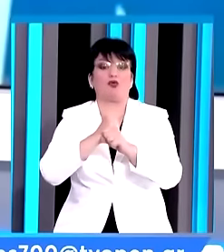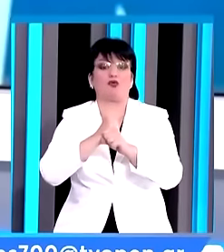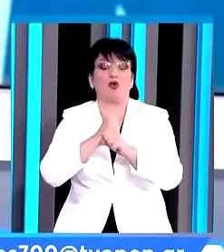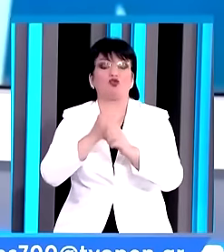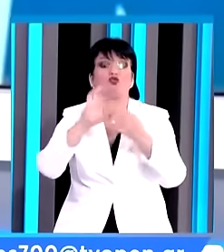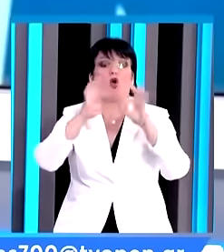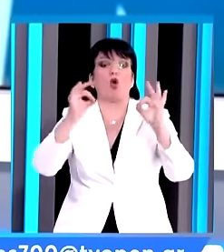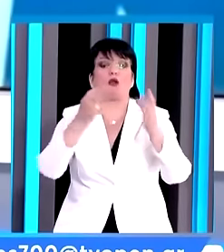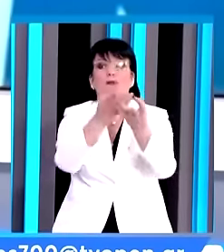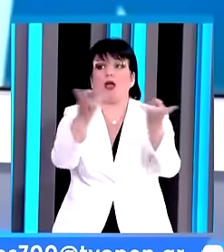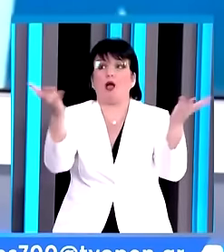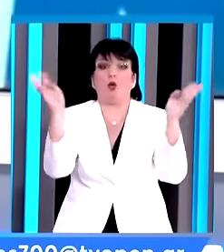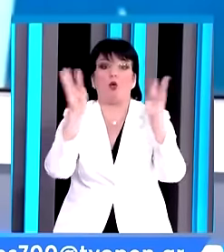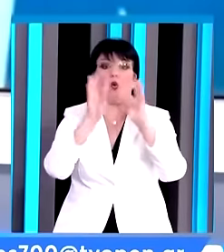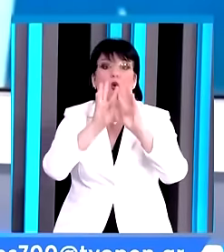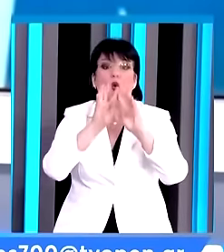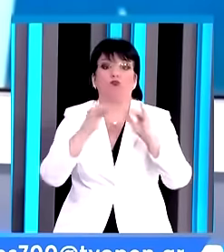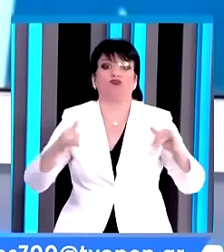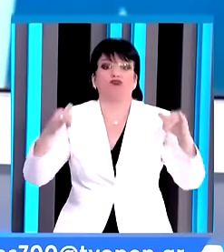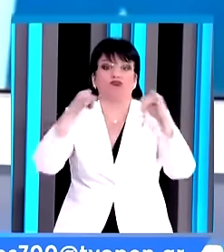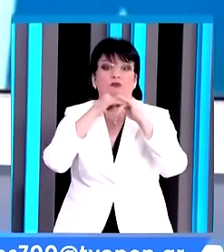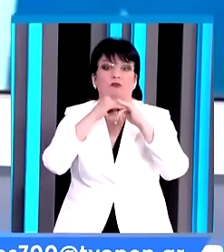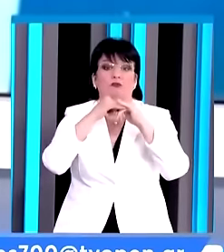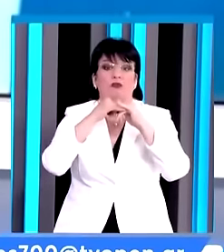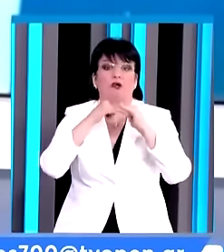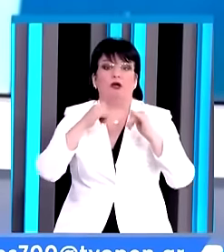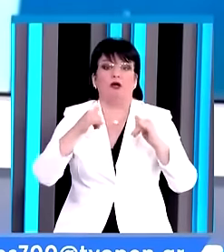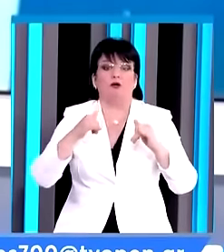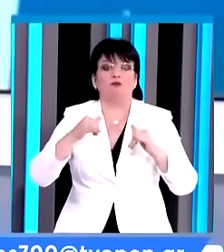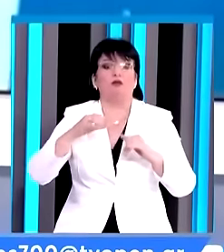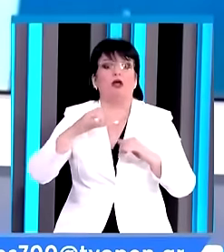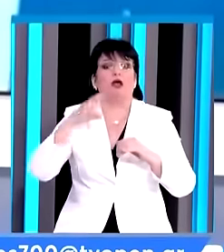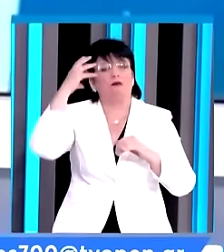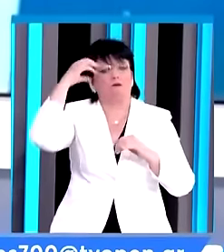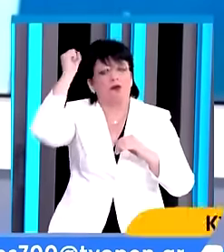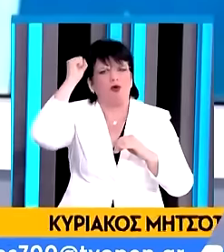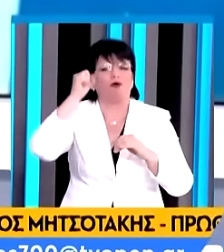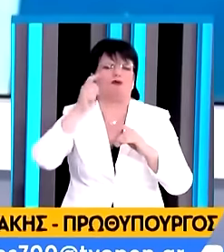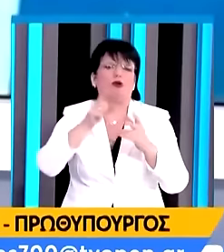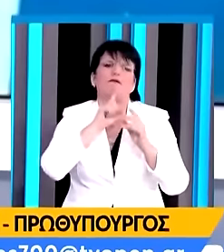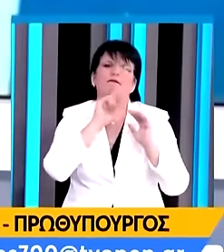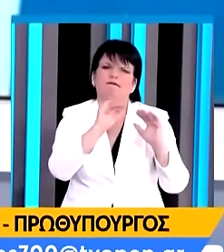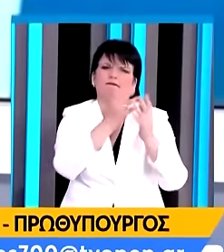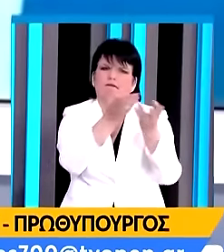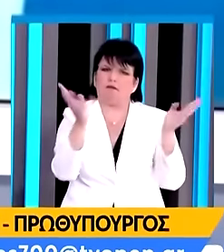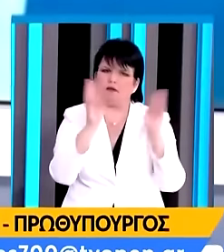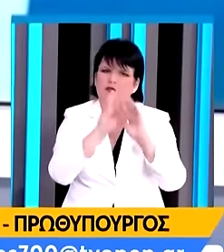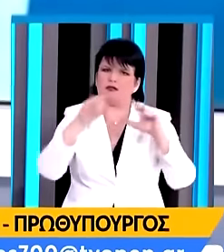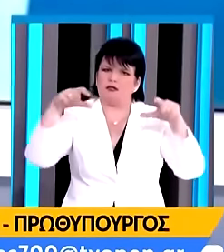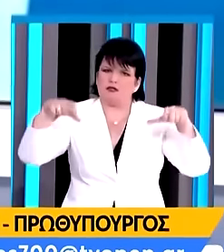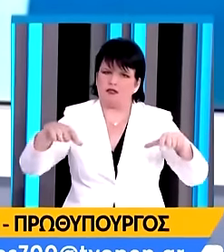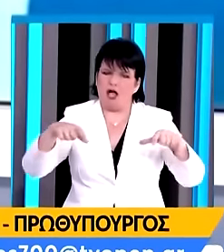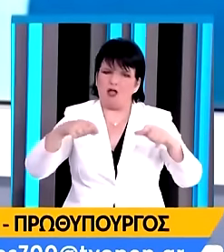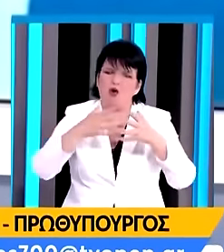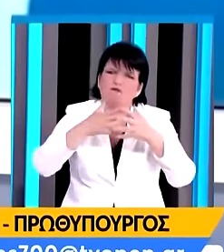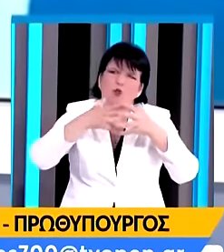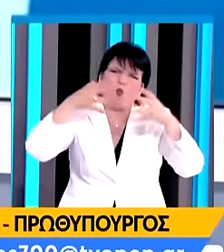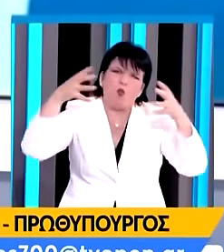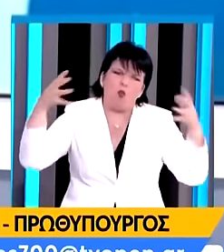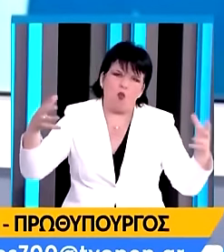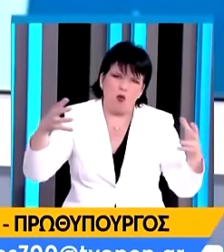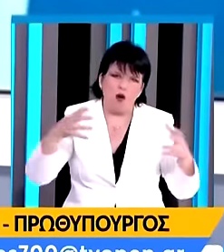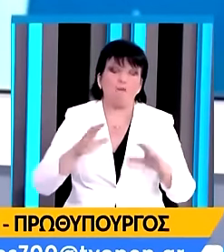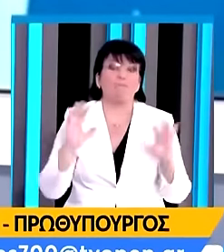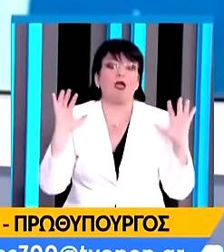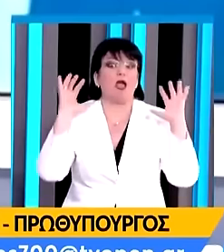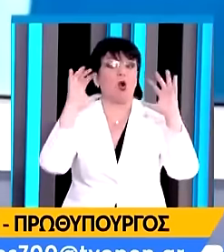Στάδιο, όπως γίνεται στο Wembley ή στο Βερολίνο, στο ίδιο στάδιο, το οποίο είναι το μεγαλύτερο στάδιο το οποίο έχουμε, με